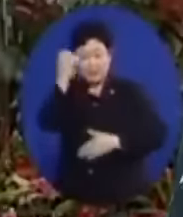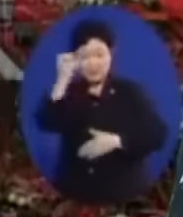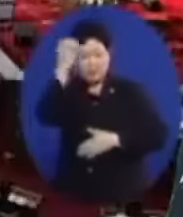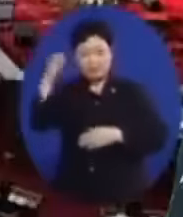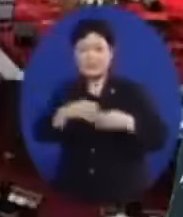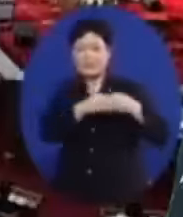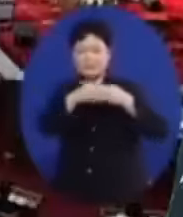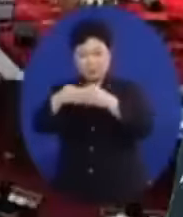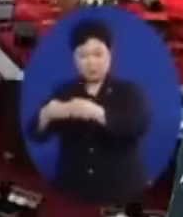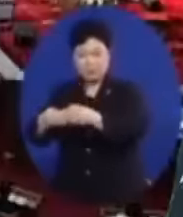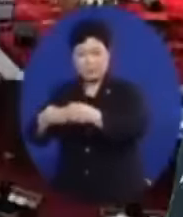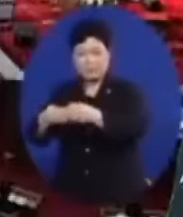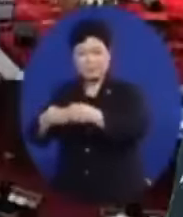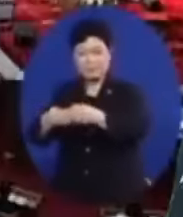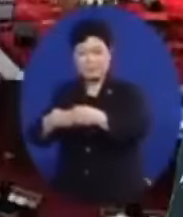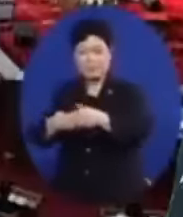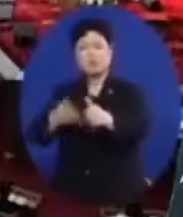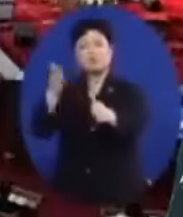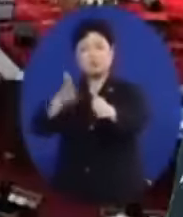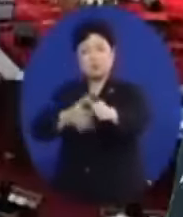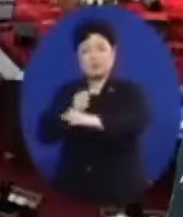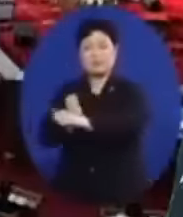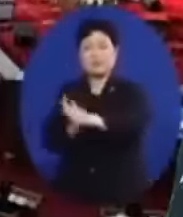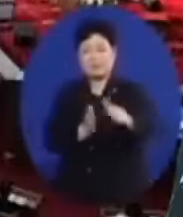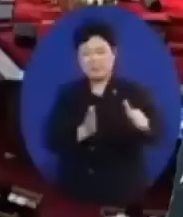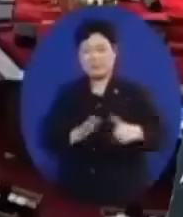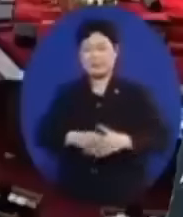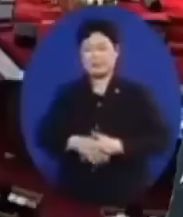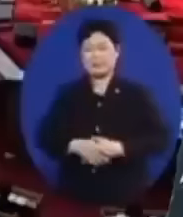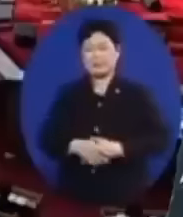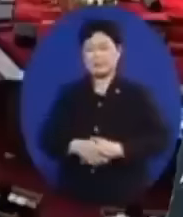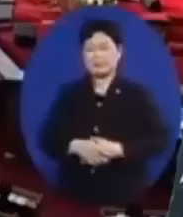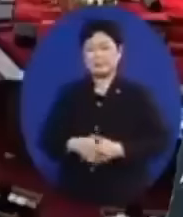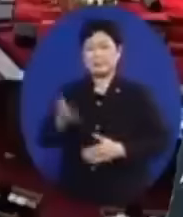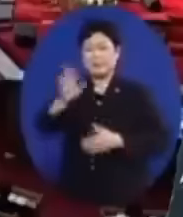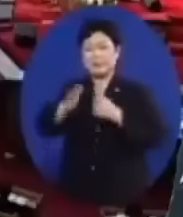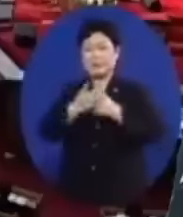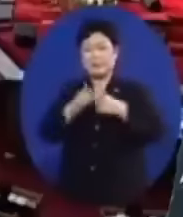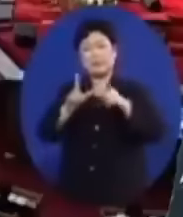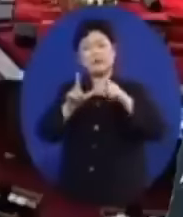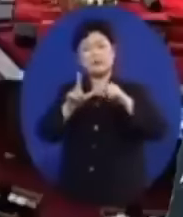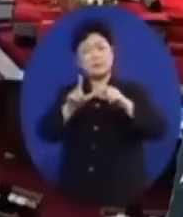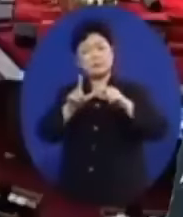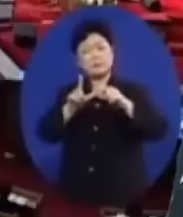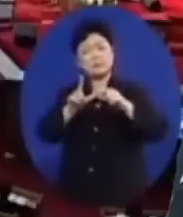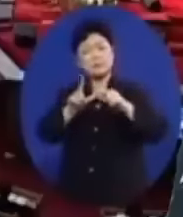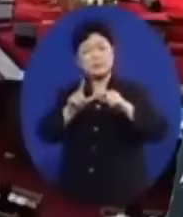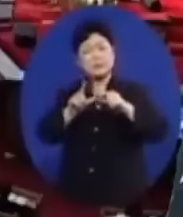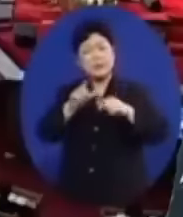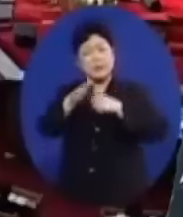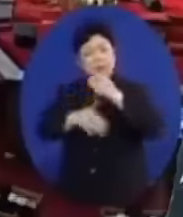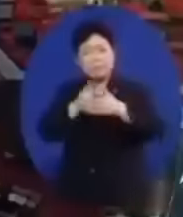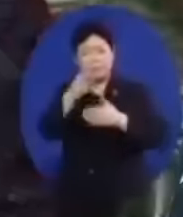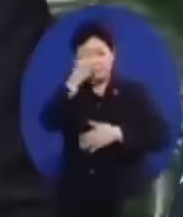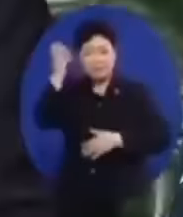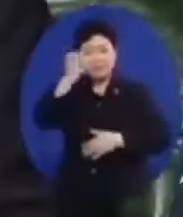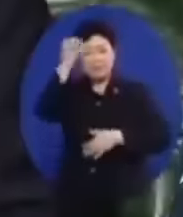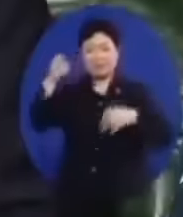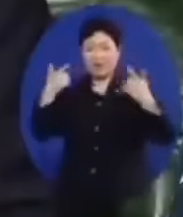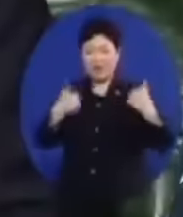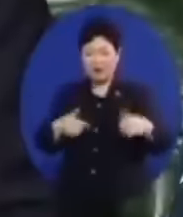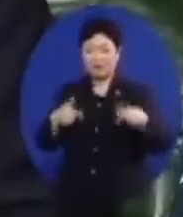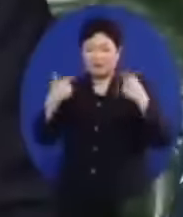인도를 구해야 되는 것입니다. 그러므로 전반적인 면에서 하나님 성령은